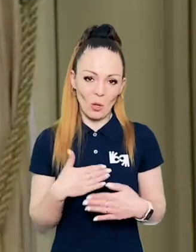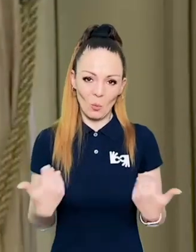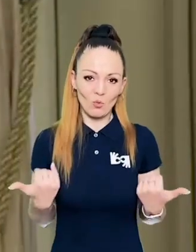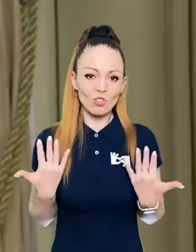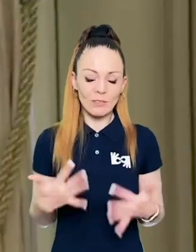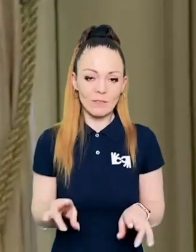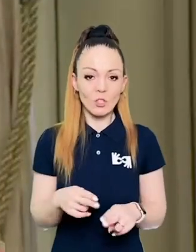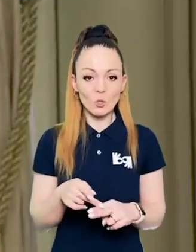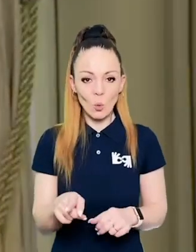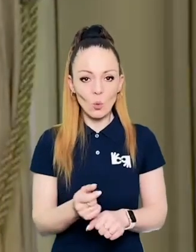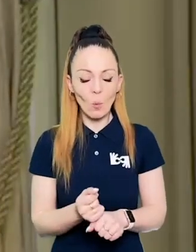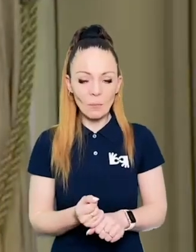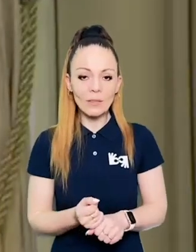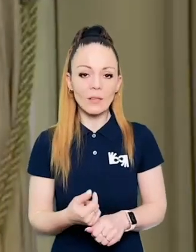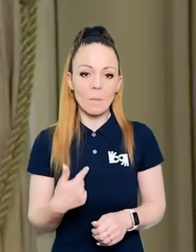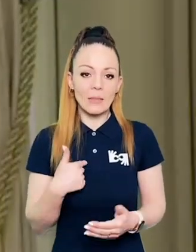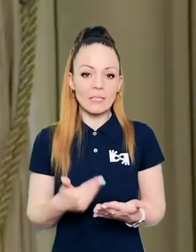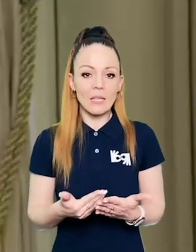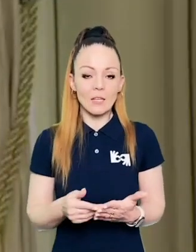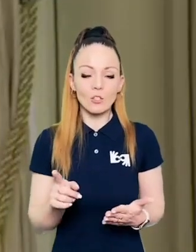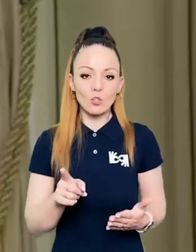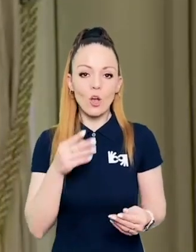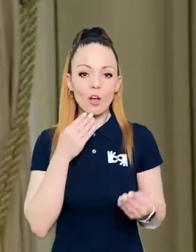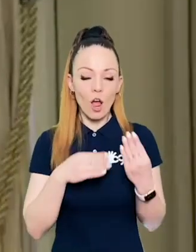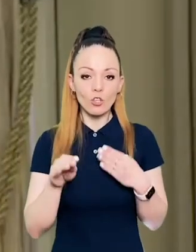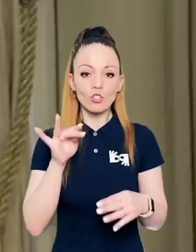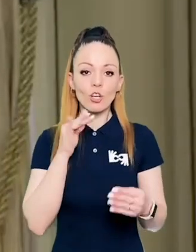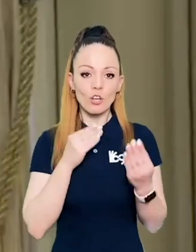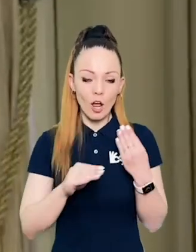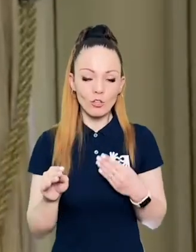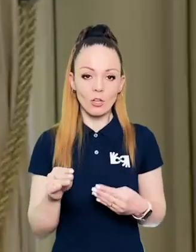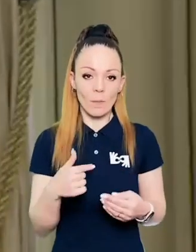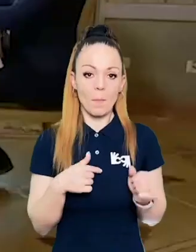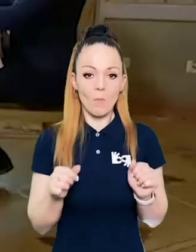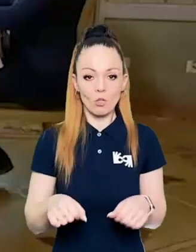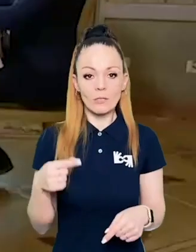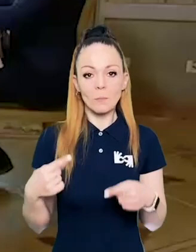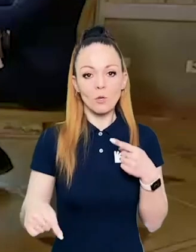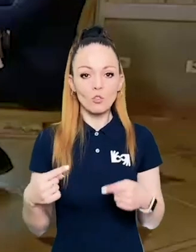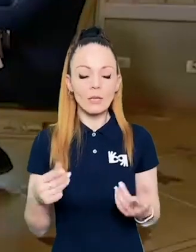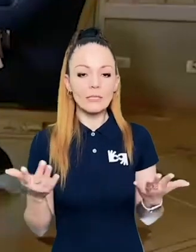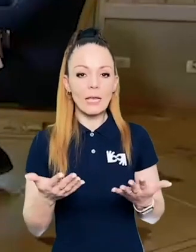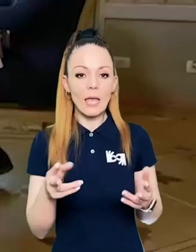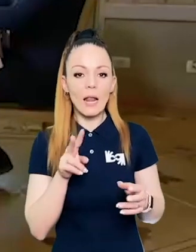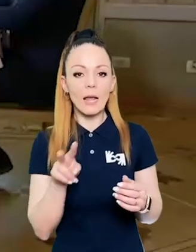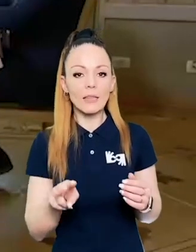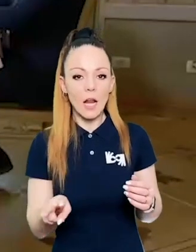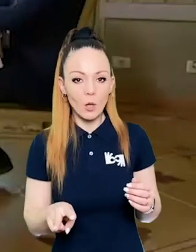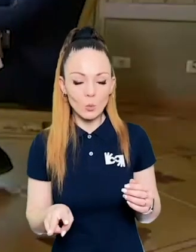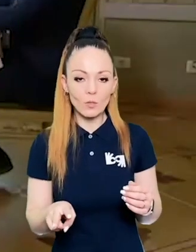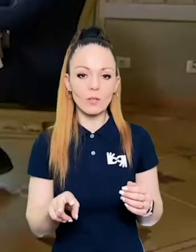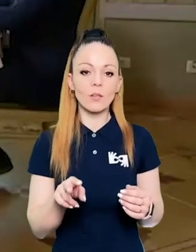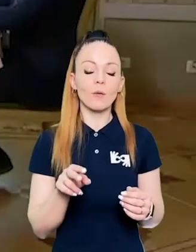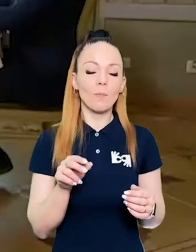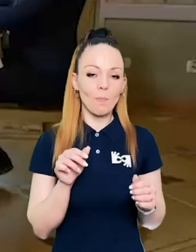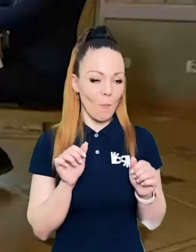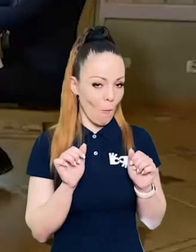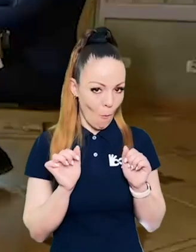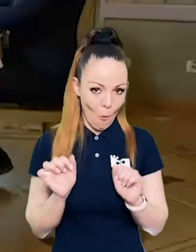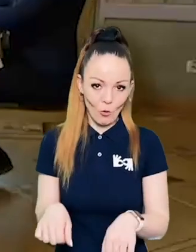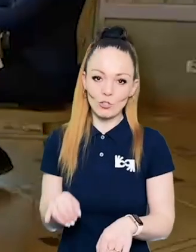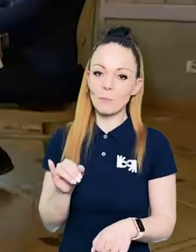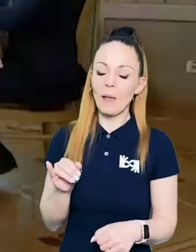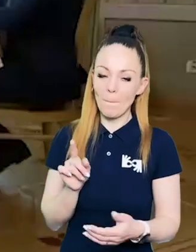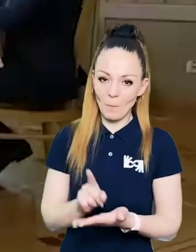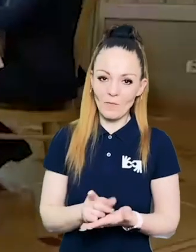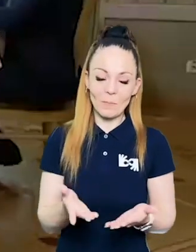принципі, і не хочеться вже цього робити. Мені здається, що все краще і краще. Ми можемо сперечатися з якихось літературних